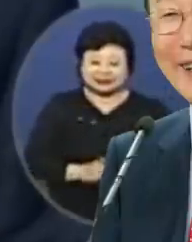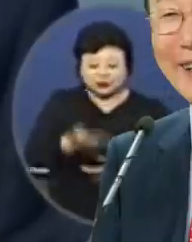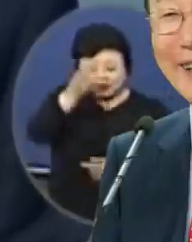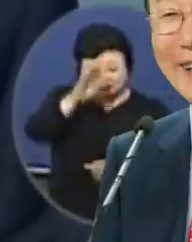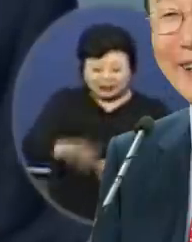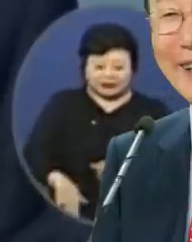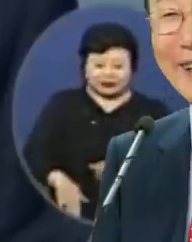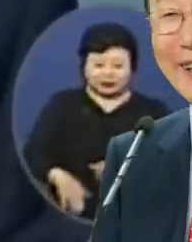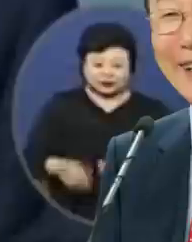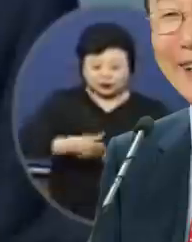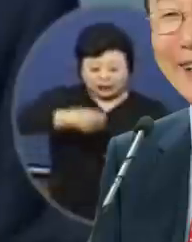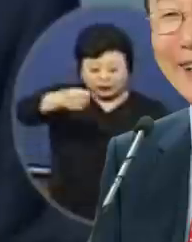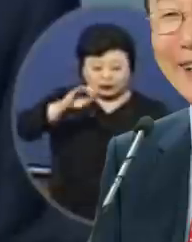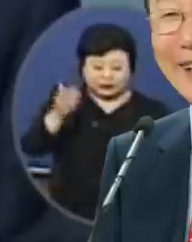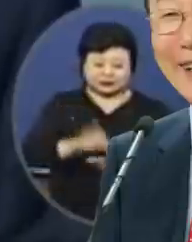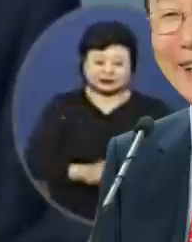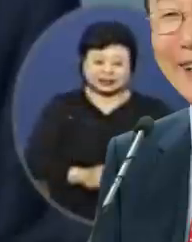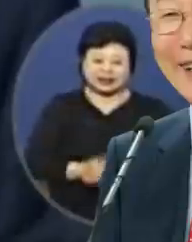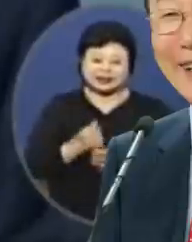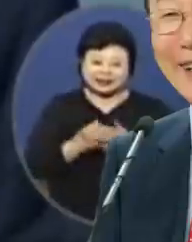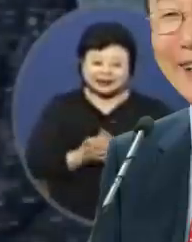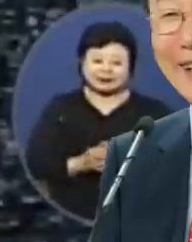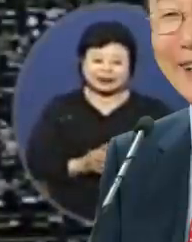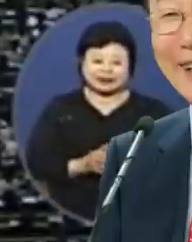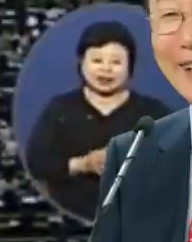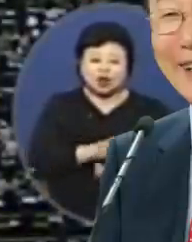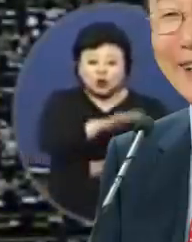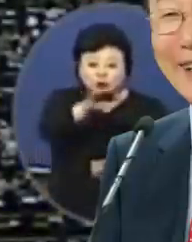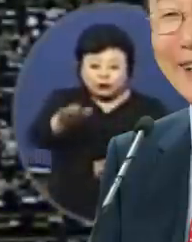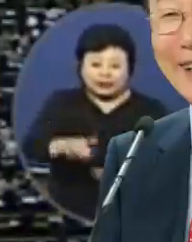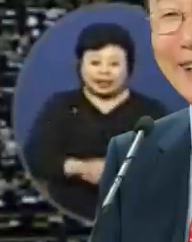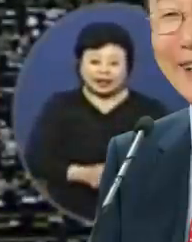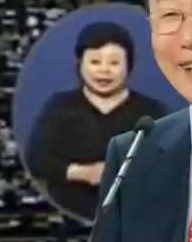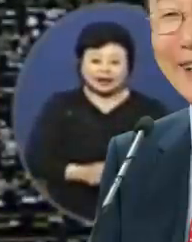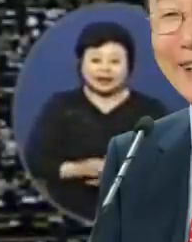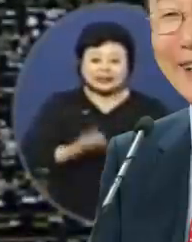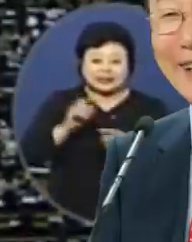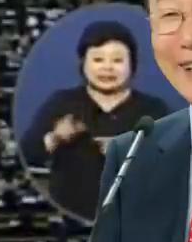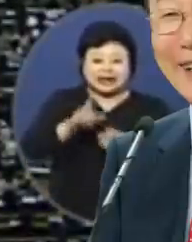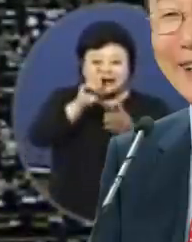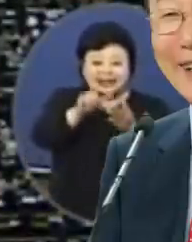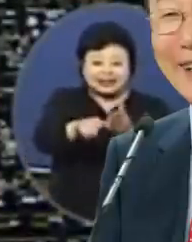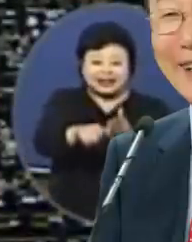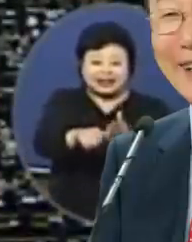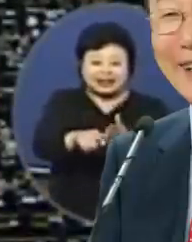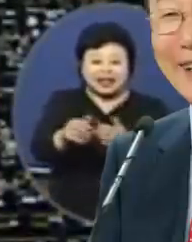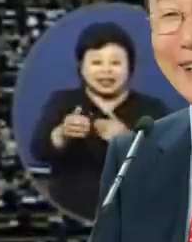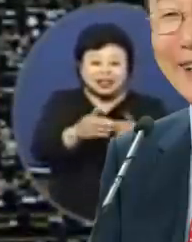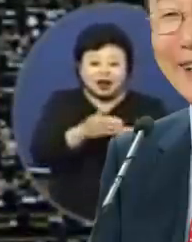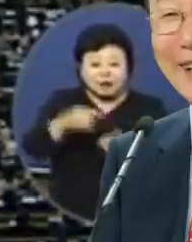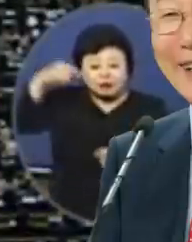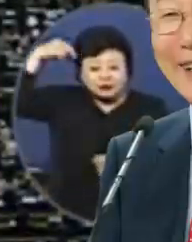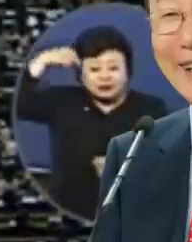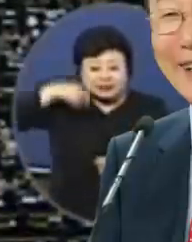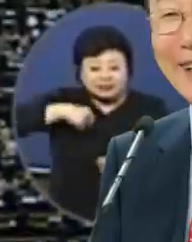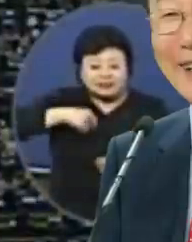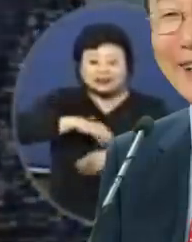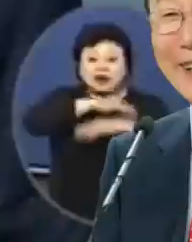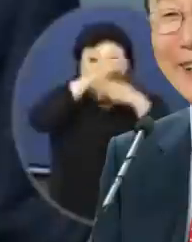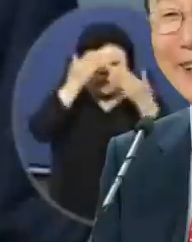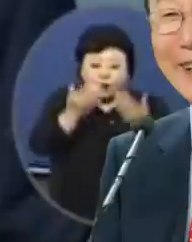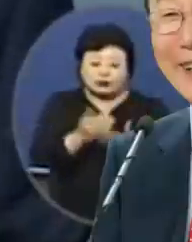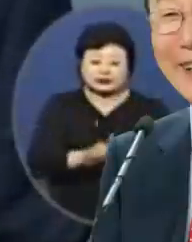아래 하늘로 갈라진 것입니다. 그러므로 우리가 이 세상에 살아가면서 체험하고 느끼는